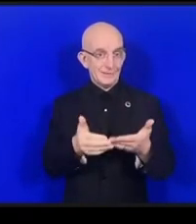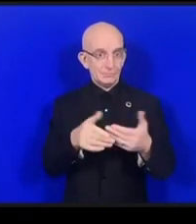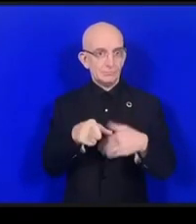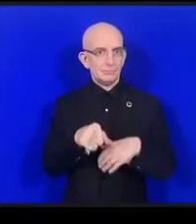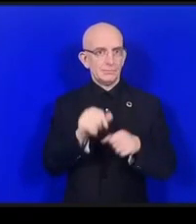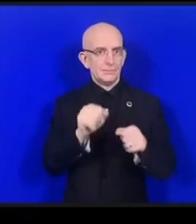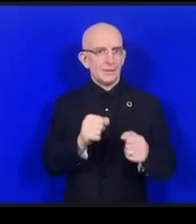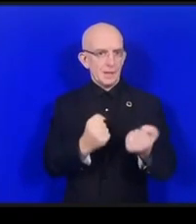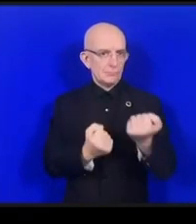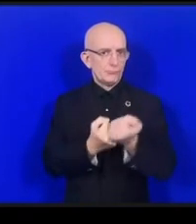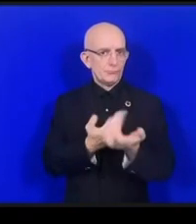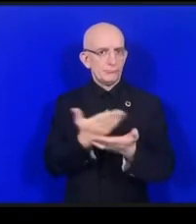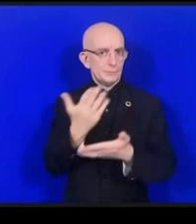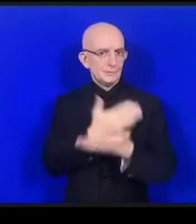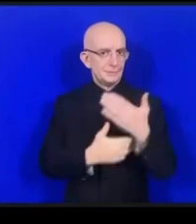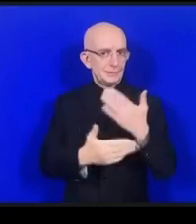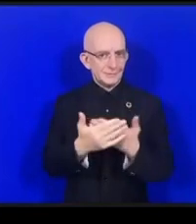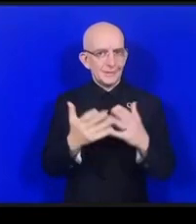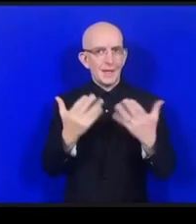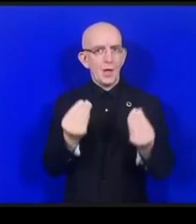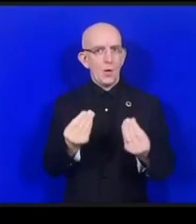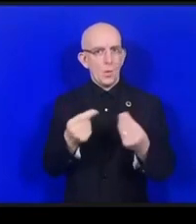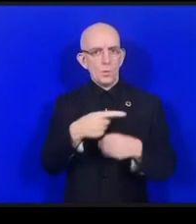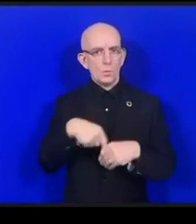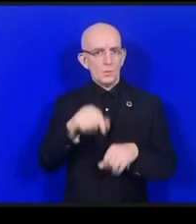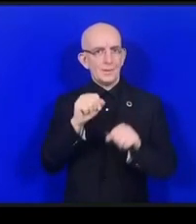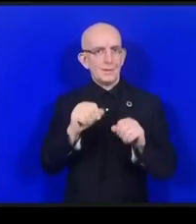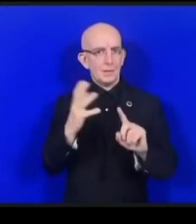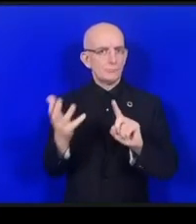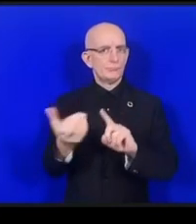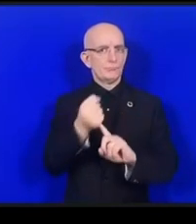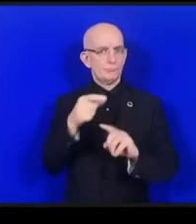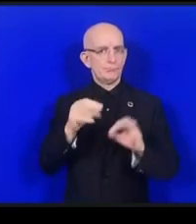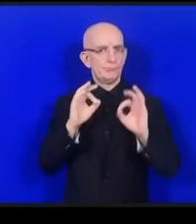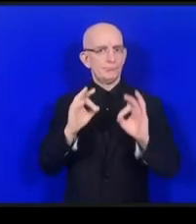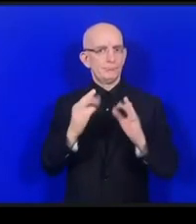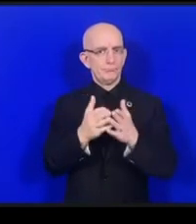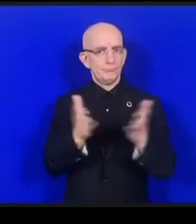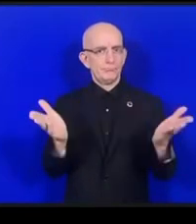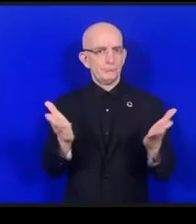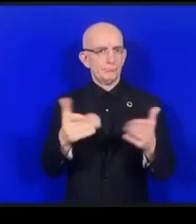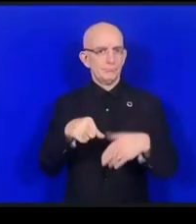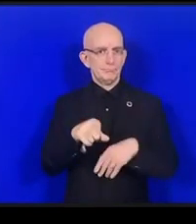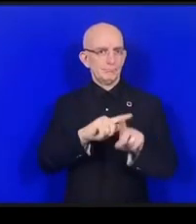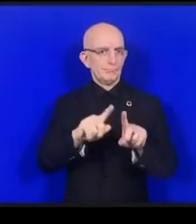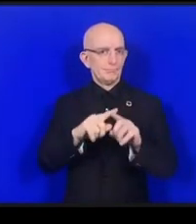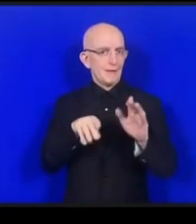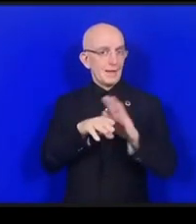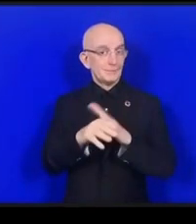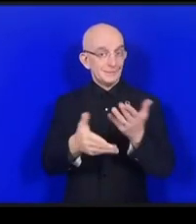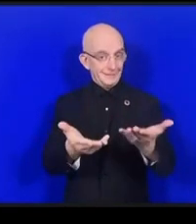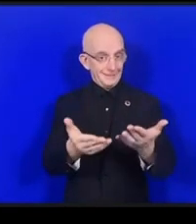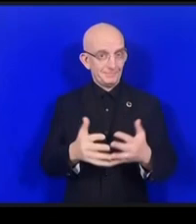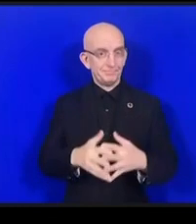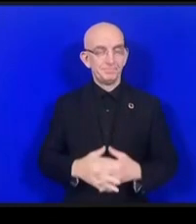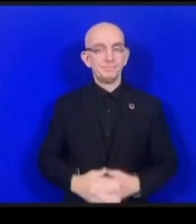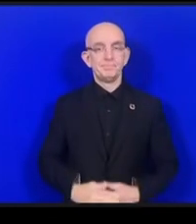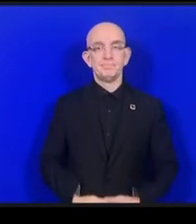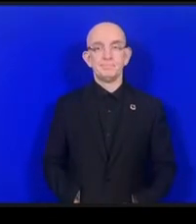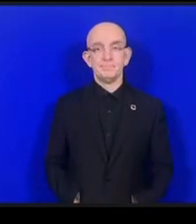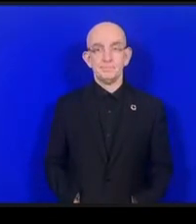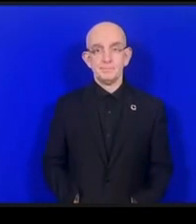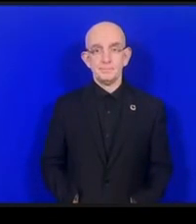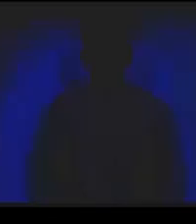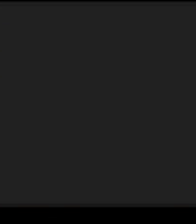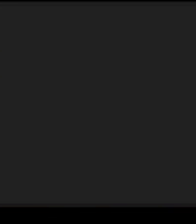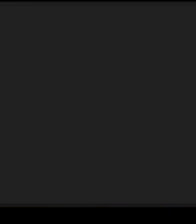Интернет помогает компенсировать э неудобства для инвалидов расскажите пожалуйста о вашей